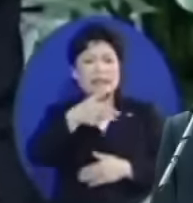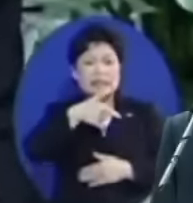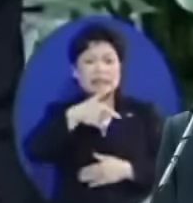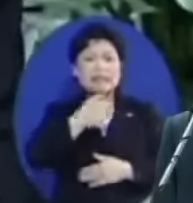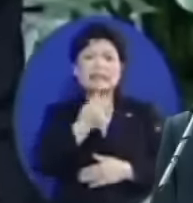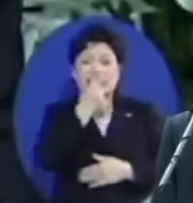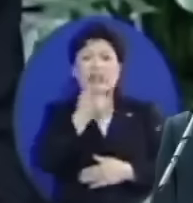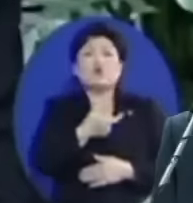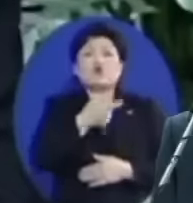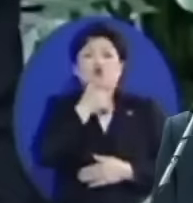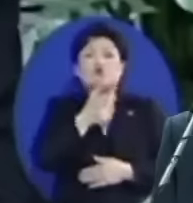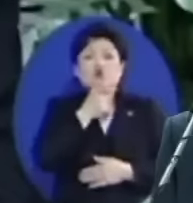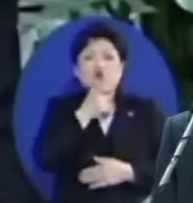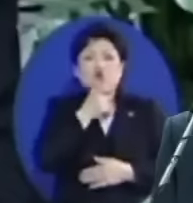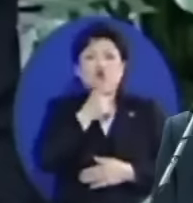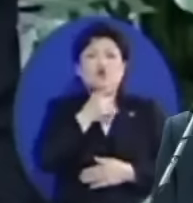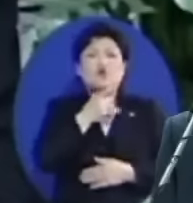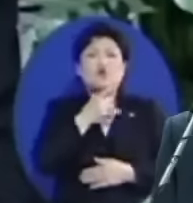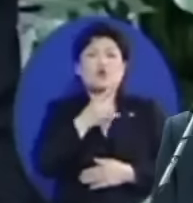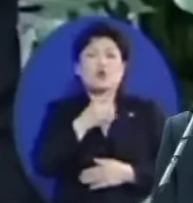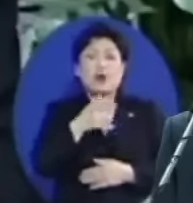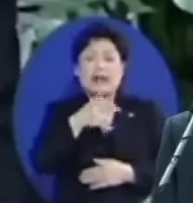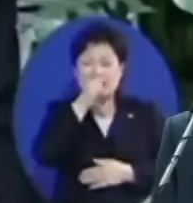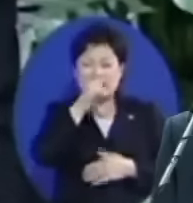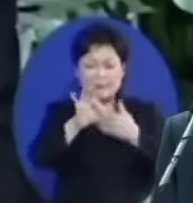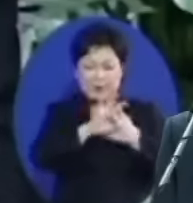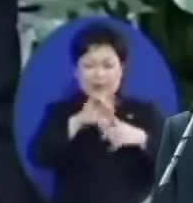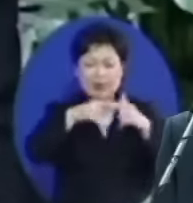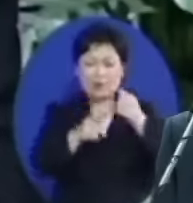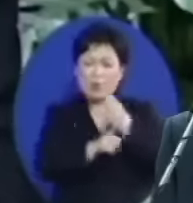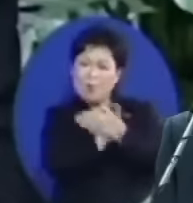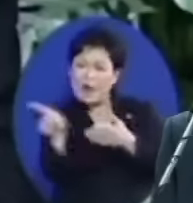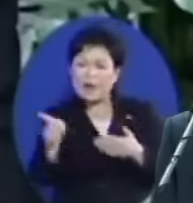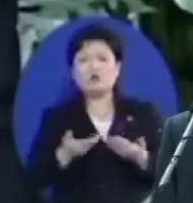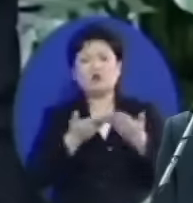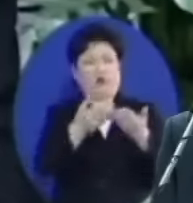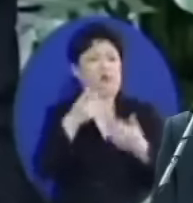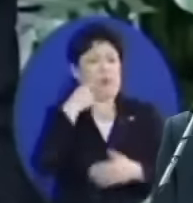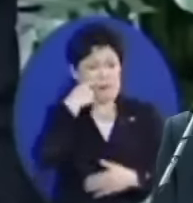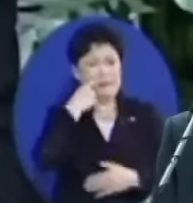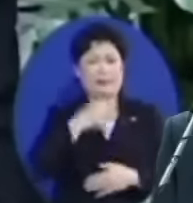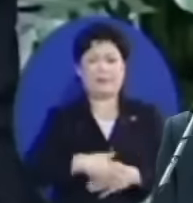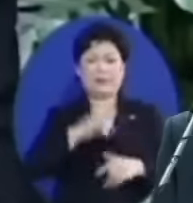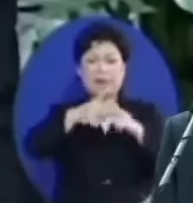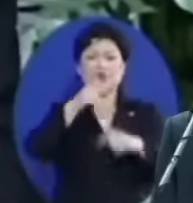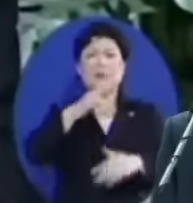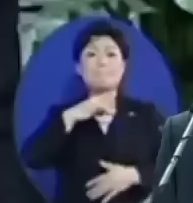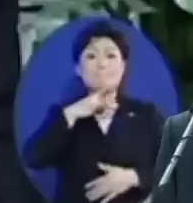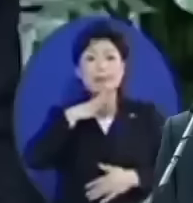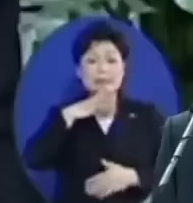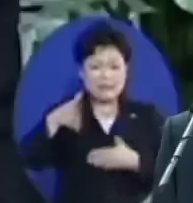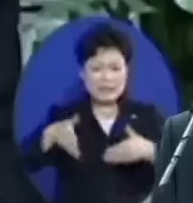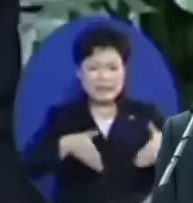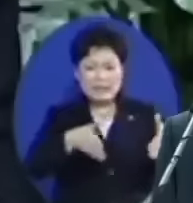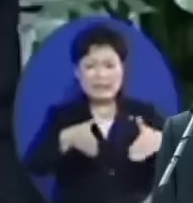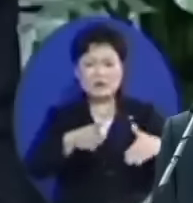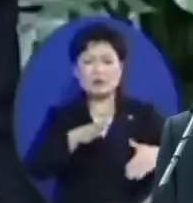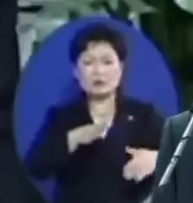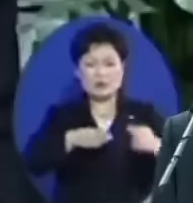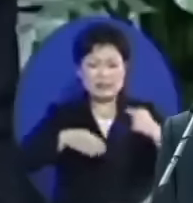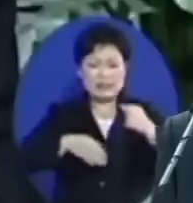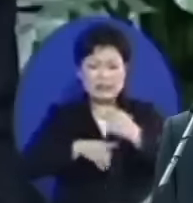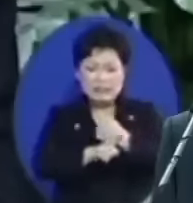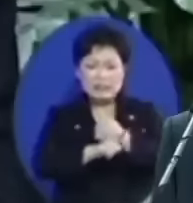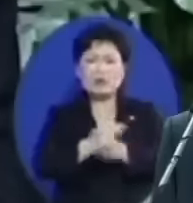가져야 되는 것입니다. 이 생수는 예수님 이외에는 줄 수가 없습니다. 예수만이 길이요 진리요 생명이기